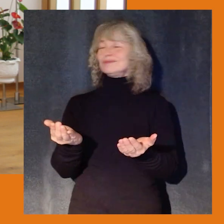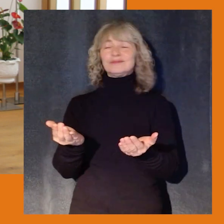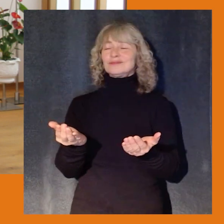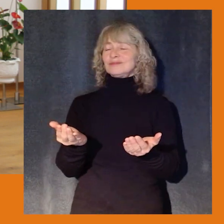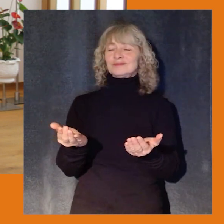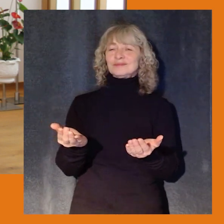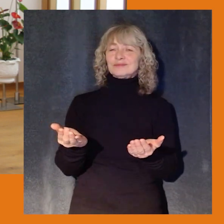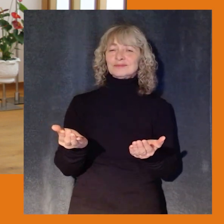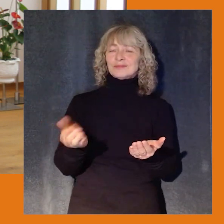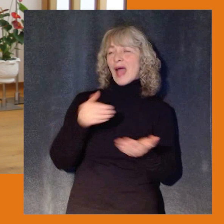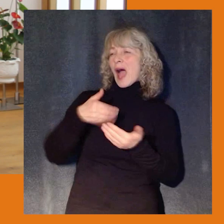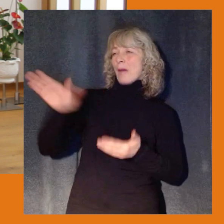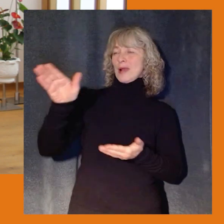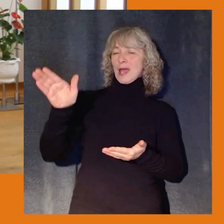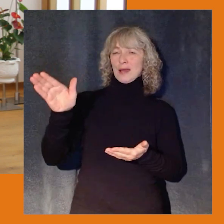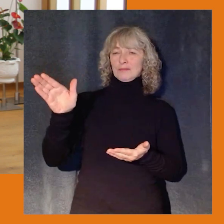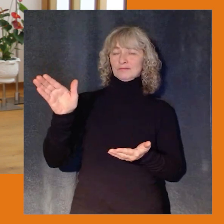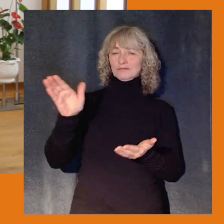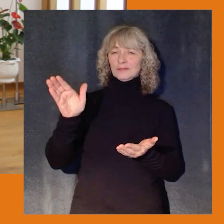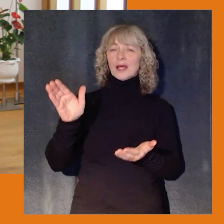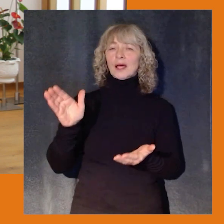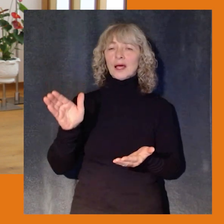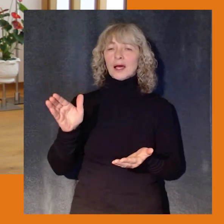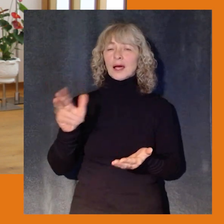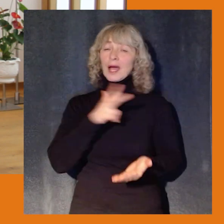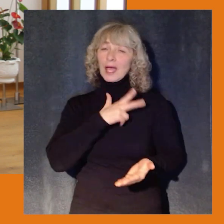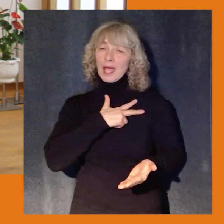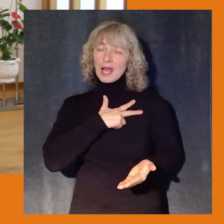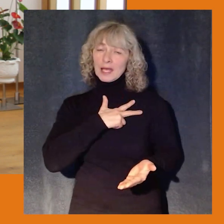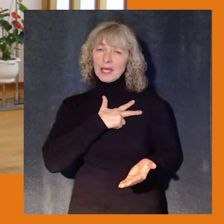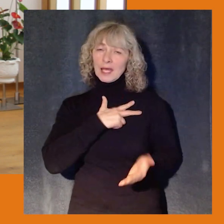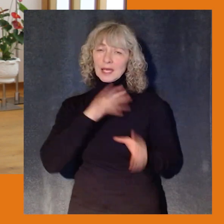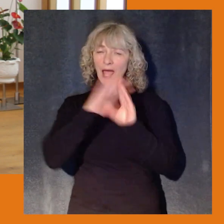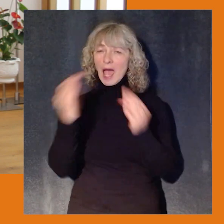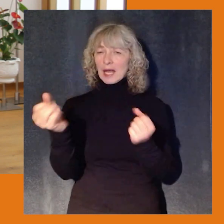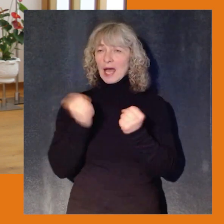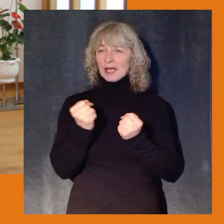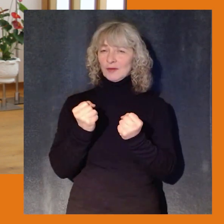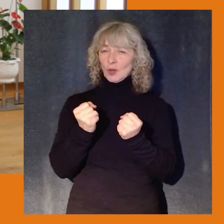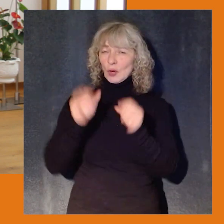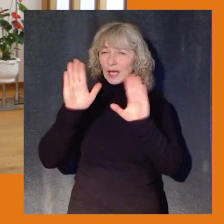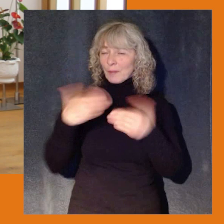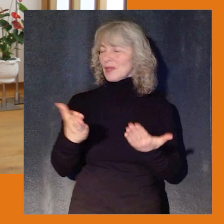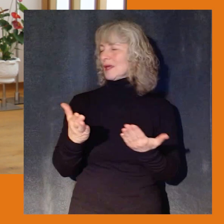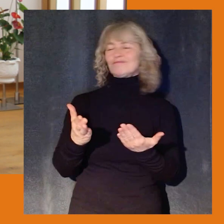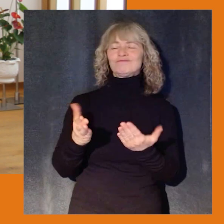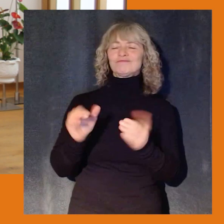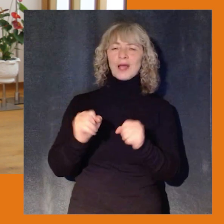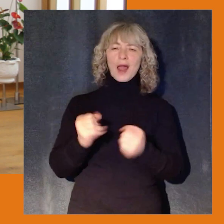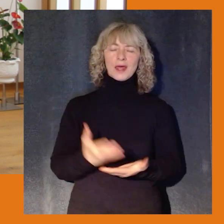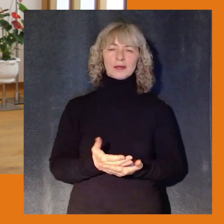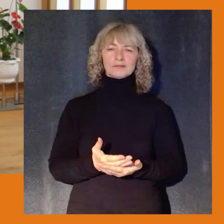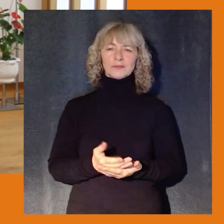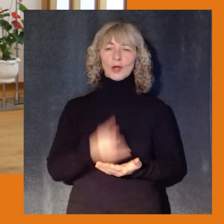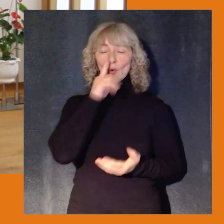Jesus lehnt es ab, die Erdanziehung, das heißt, die Realität außer Kraft zu setzen, mit der